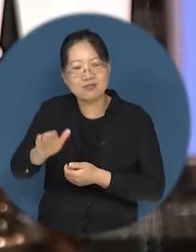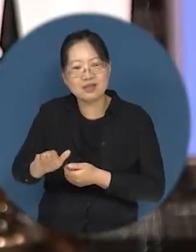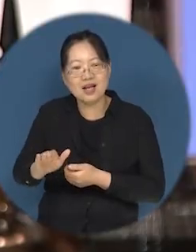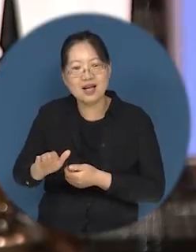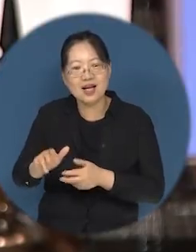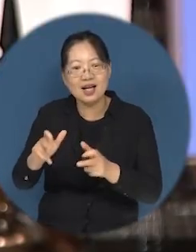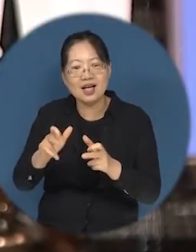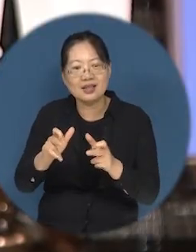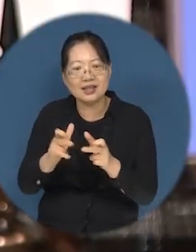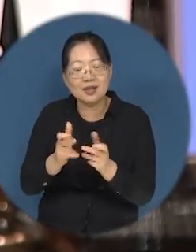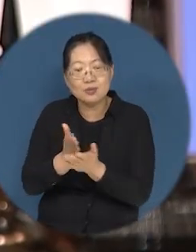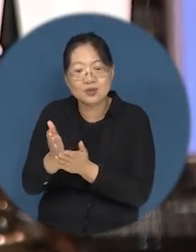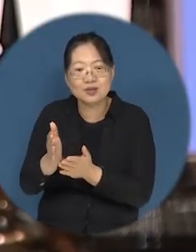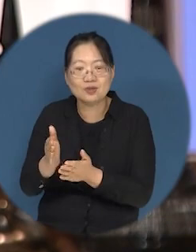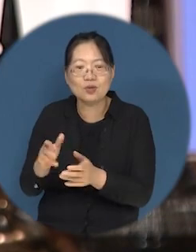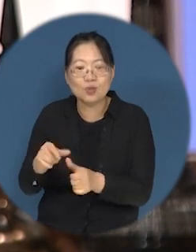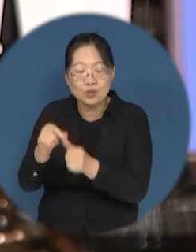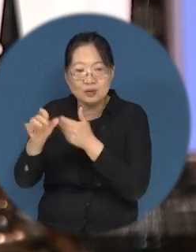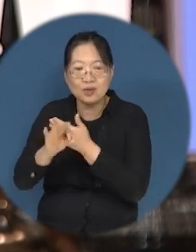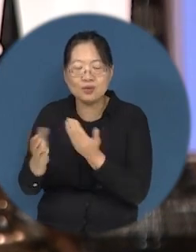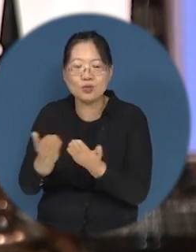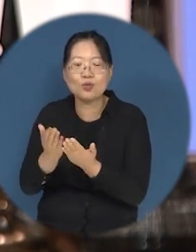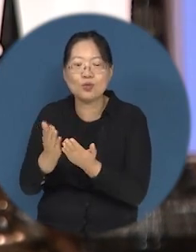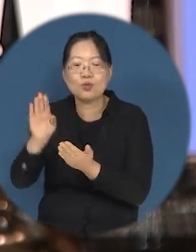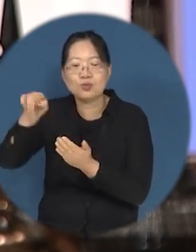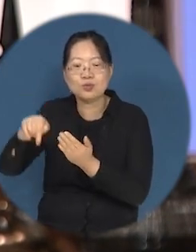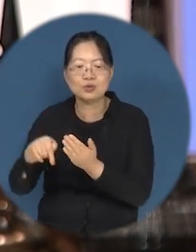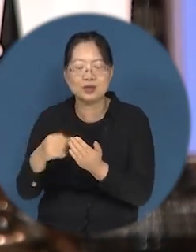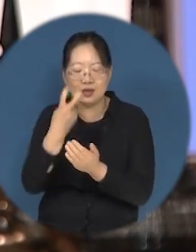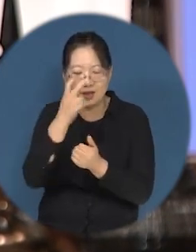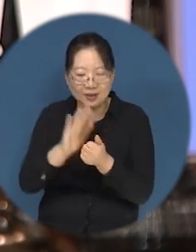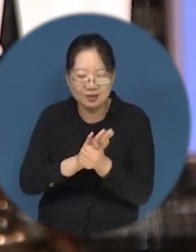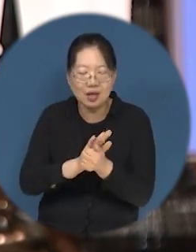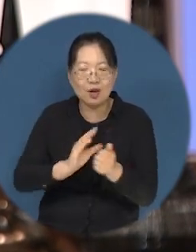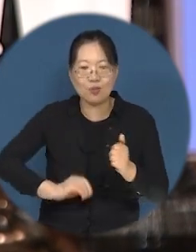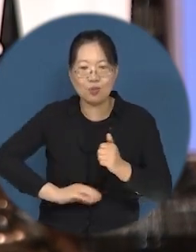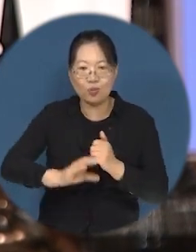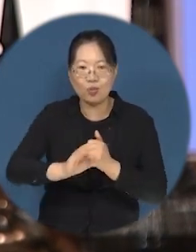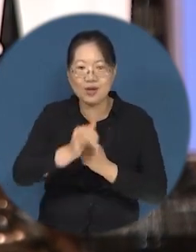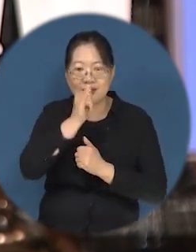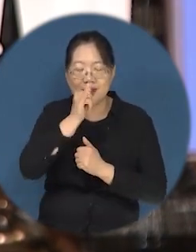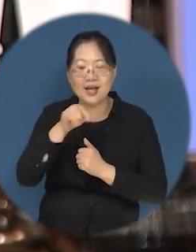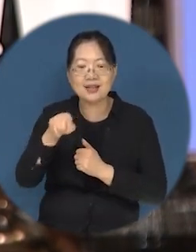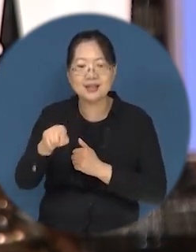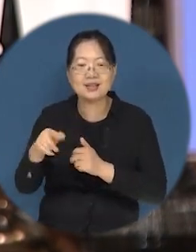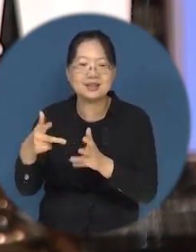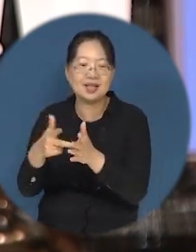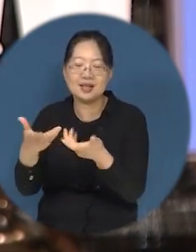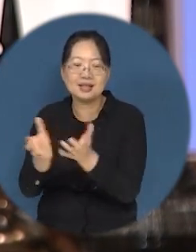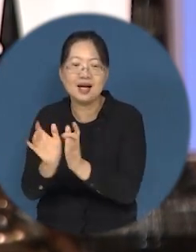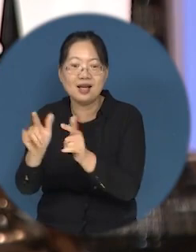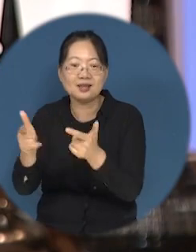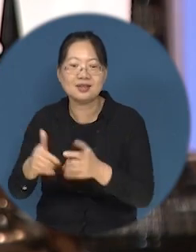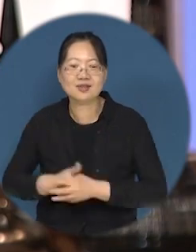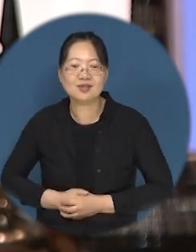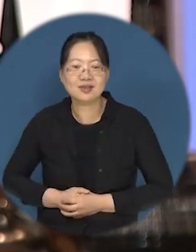장애인의 고용 쪽이면 노동부고 네. 장애인의 이제 어떤 그 케어 쪽이면 이제 보건복지부인데 이쪽 재단은 아니고요.